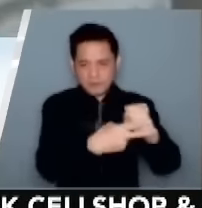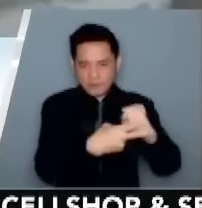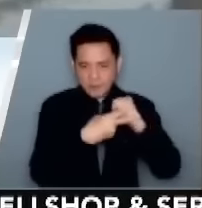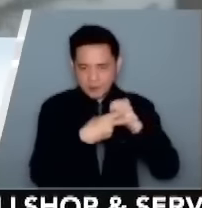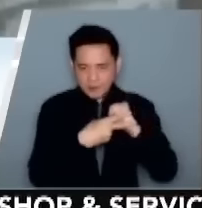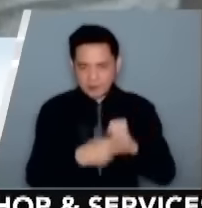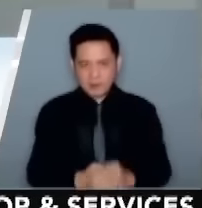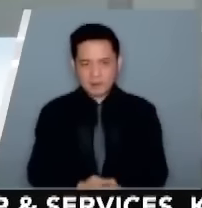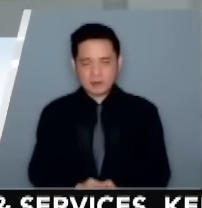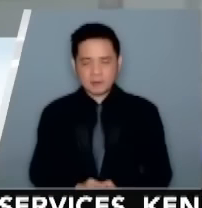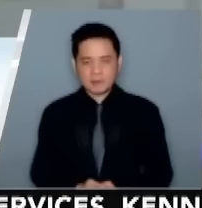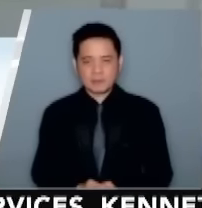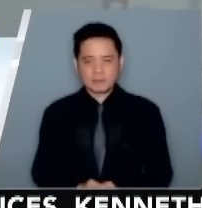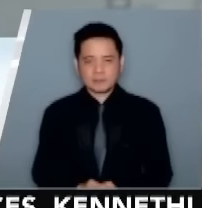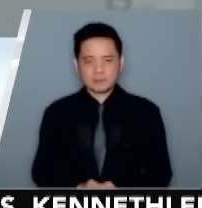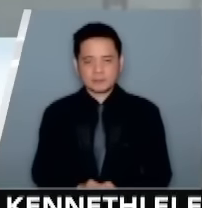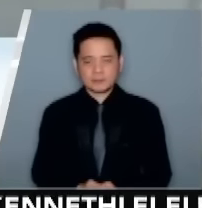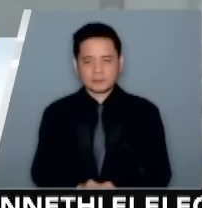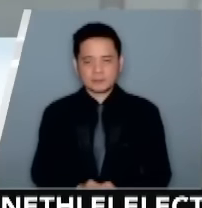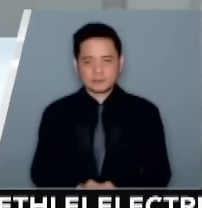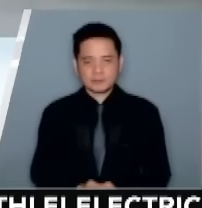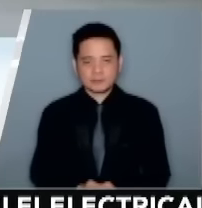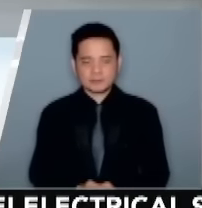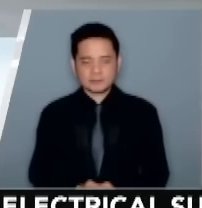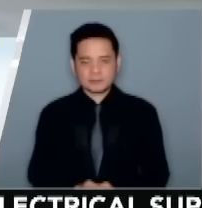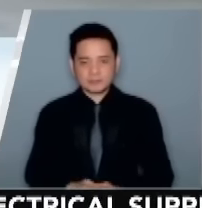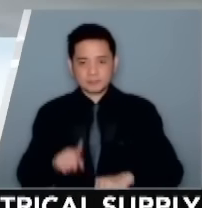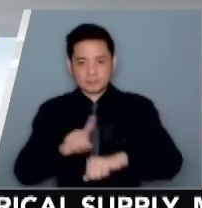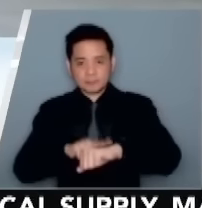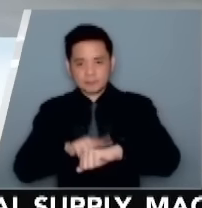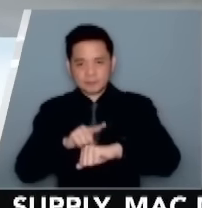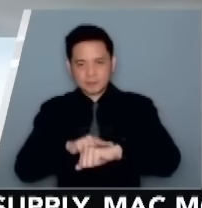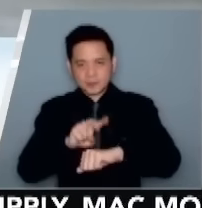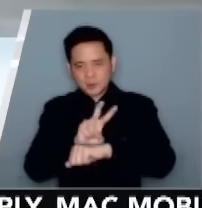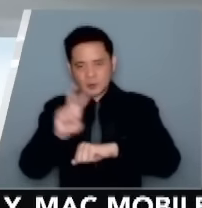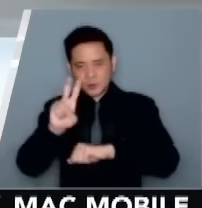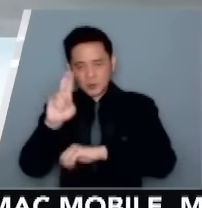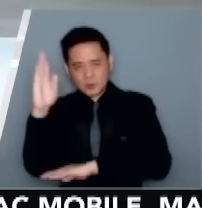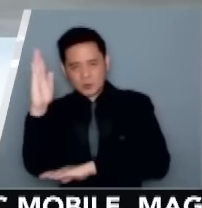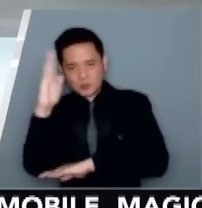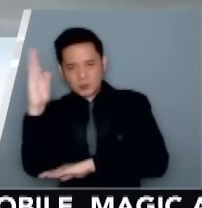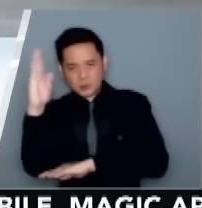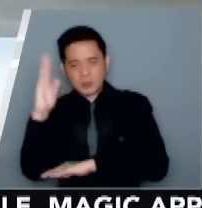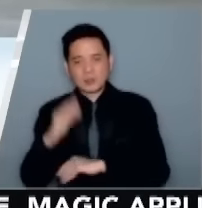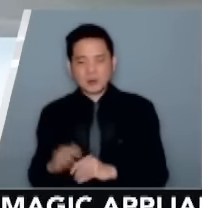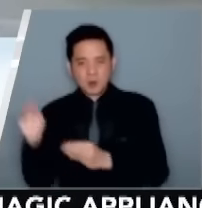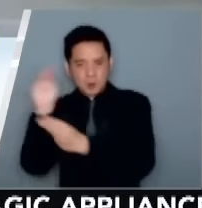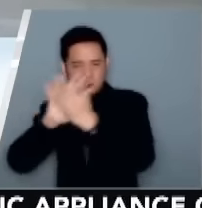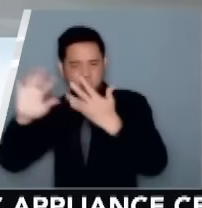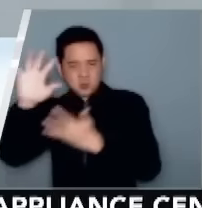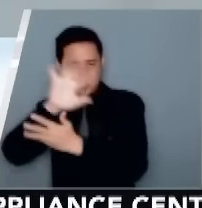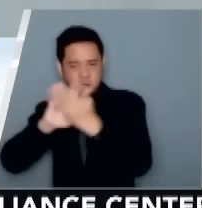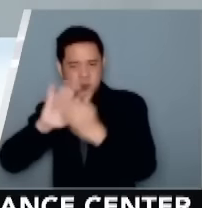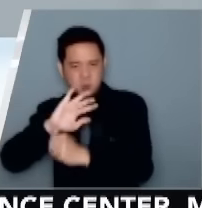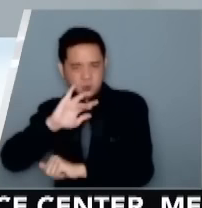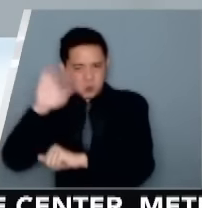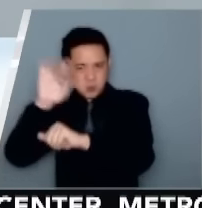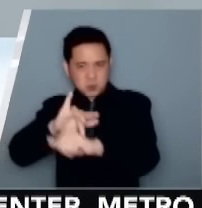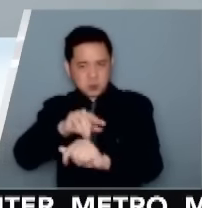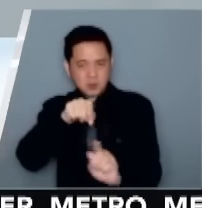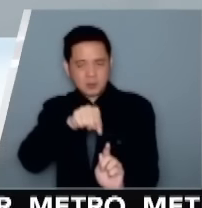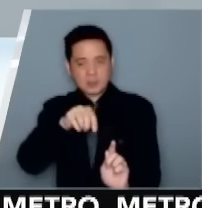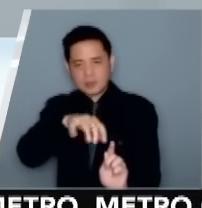ngayon at pagkagat ng 2 ng hapon nag landfall sa bago Cagayan ang nooy super typhoon pang si ofel sa lakas